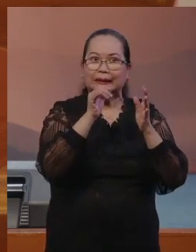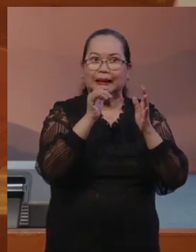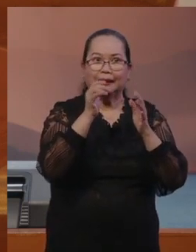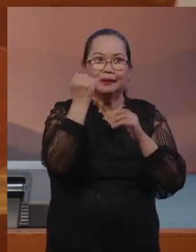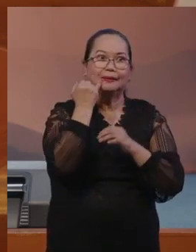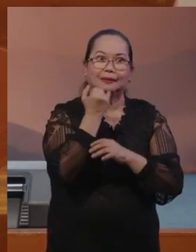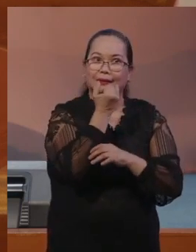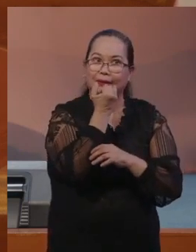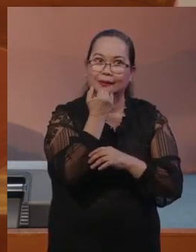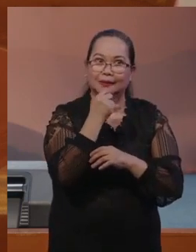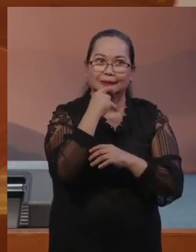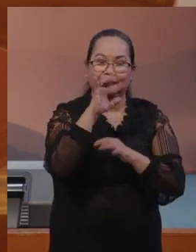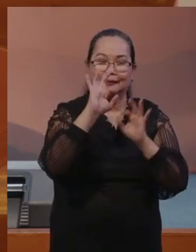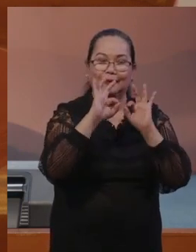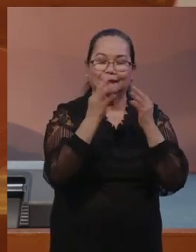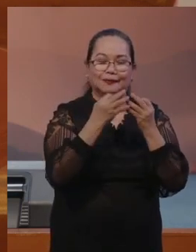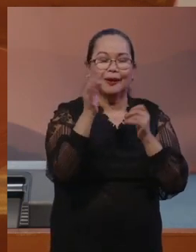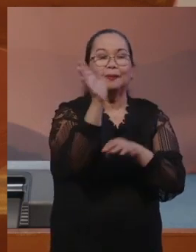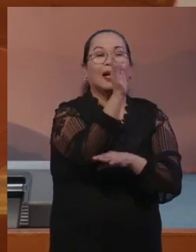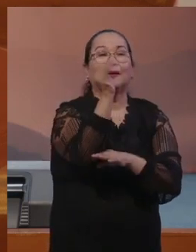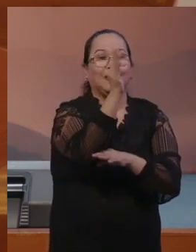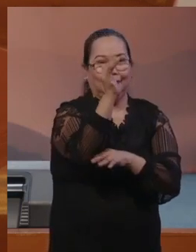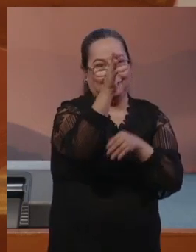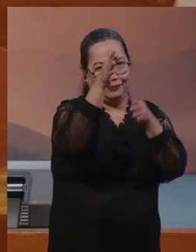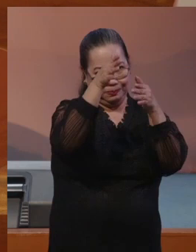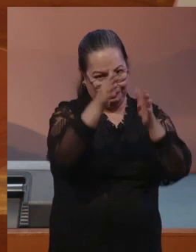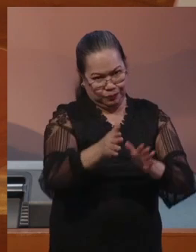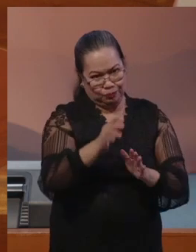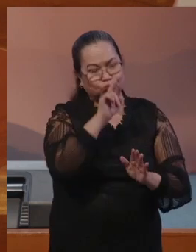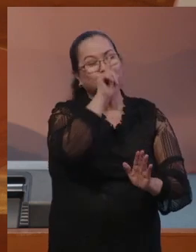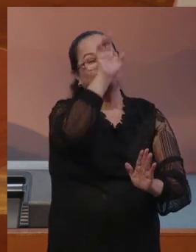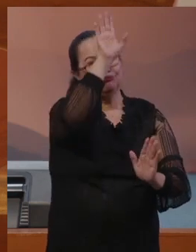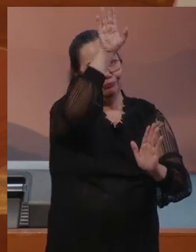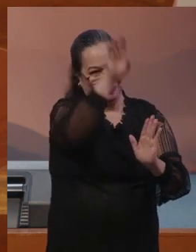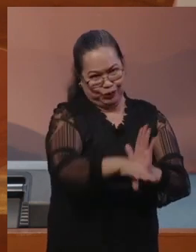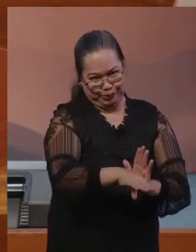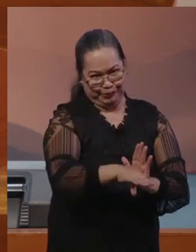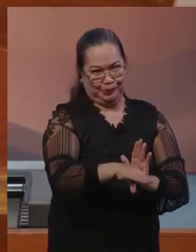pamilya, hindi lang paganong babae, kundi isang babaeng mababang lipad.